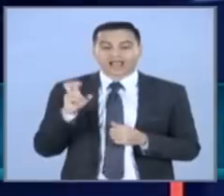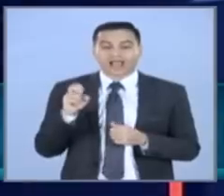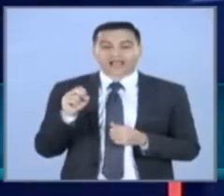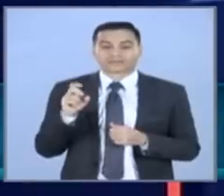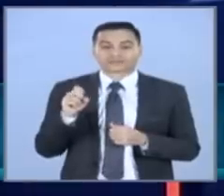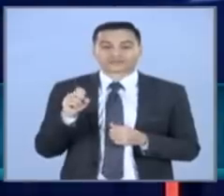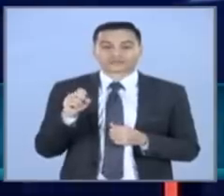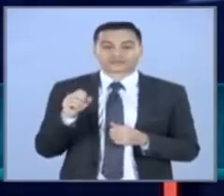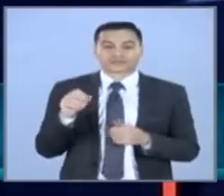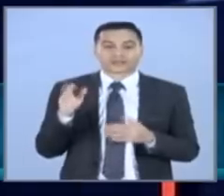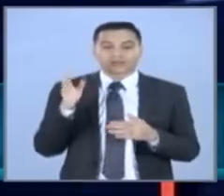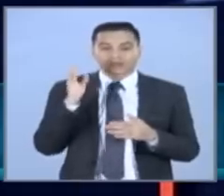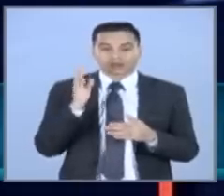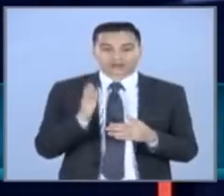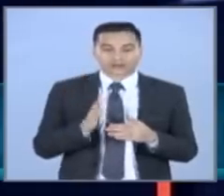25 إبريل